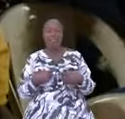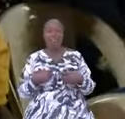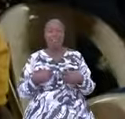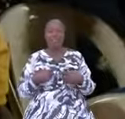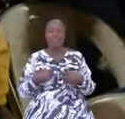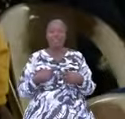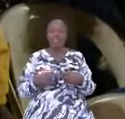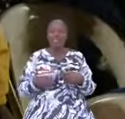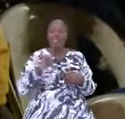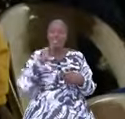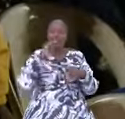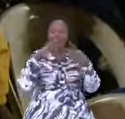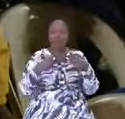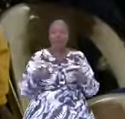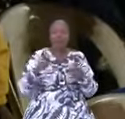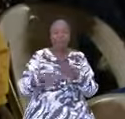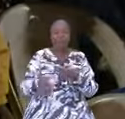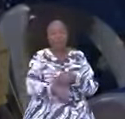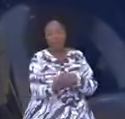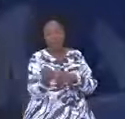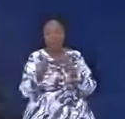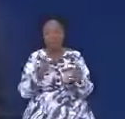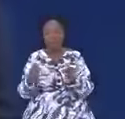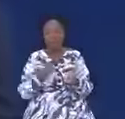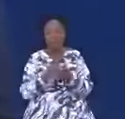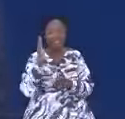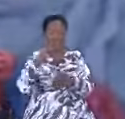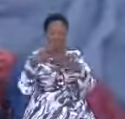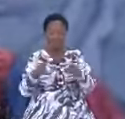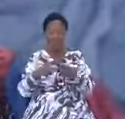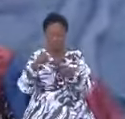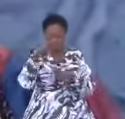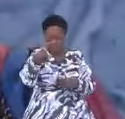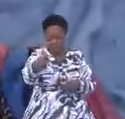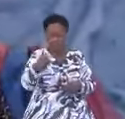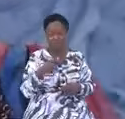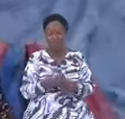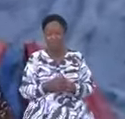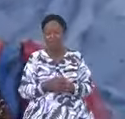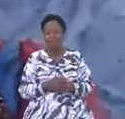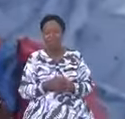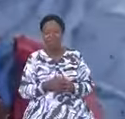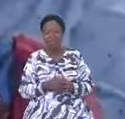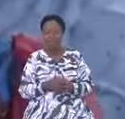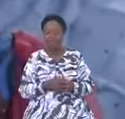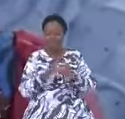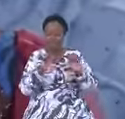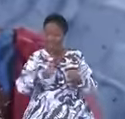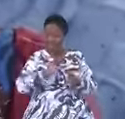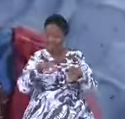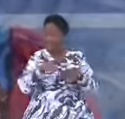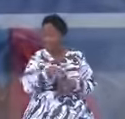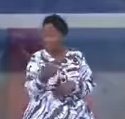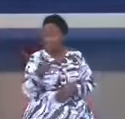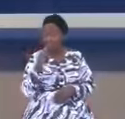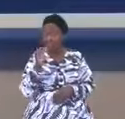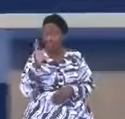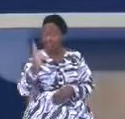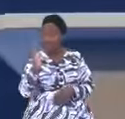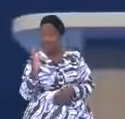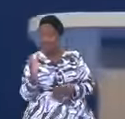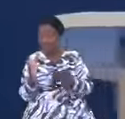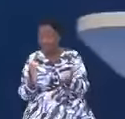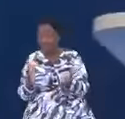et ça va t'arriver je peux te donner des témoignages de ce que j'ai à faire